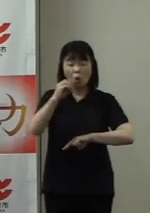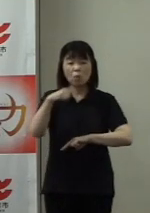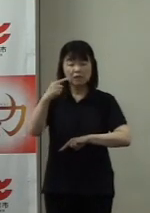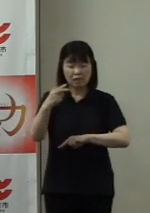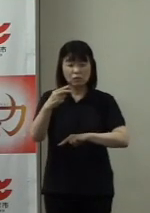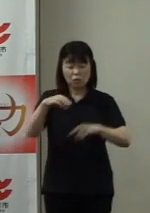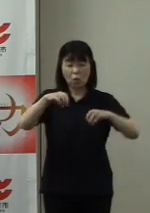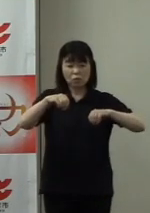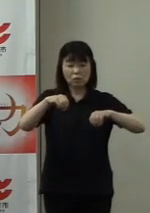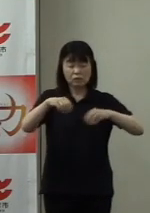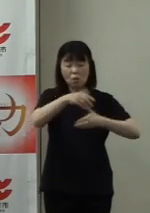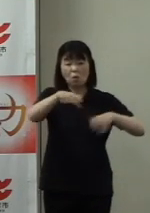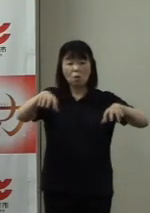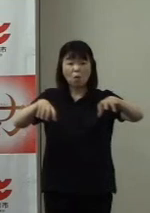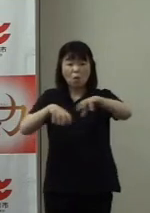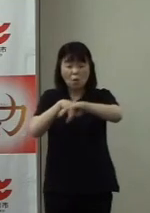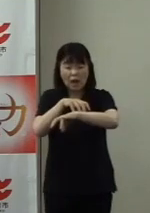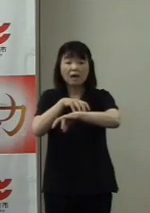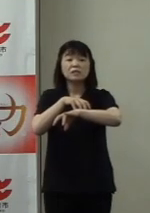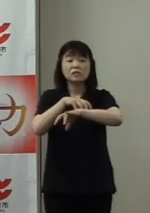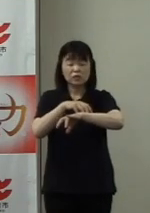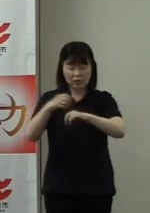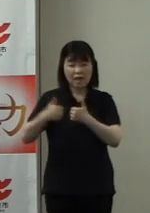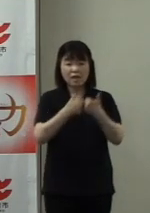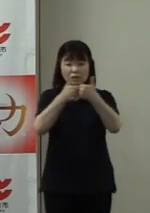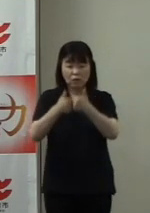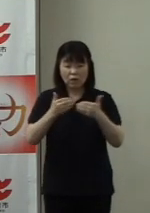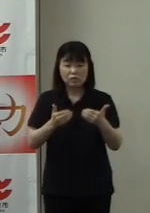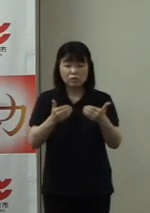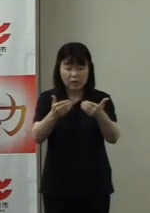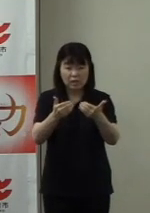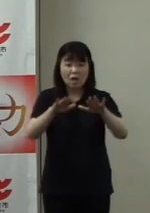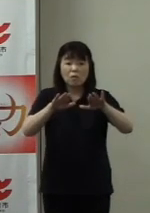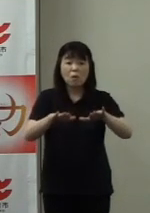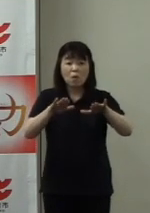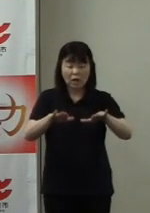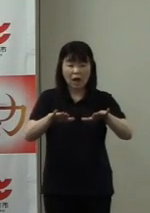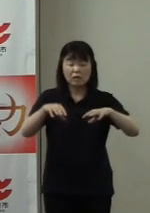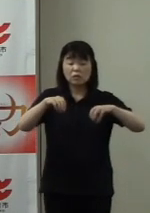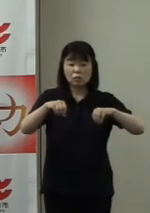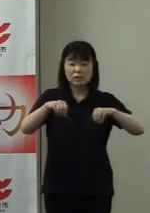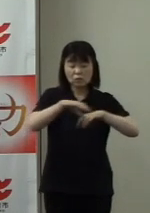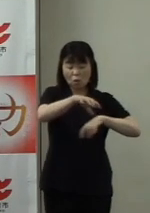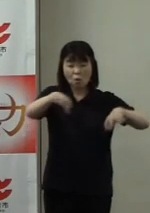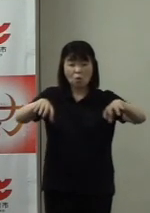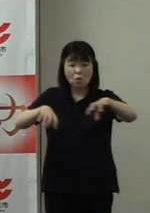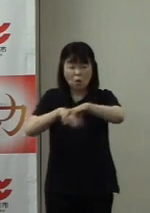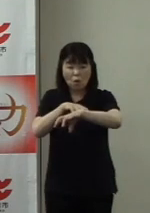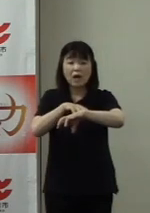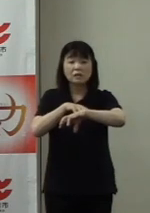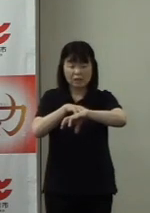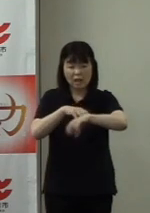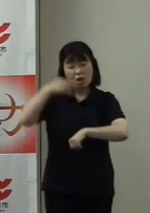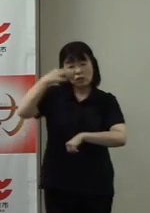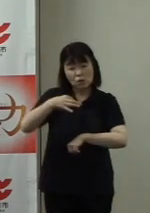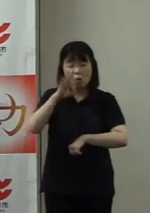議が続いていく中、その後で続行がなかったんですけど、今回この交換に向けた不動産鑑定評価経